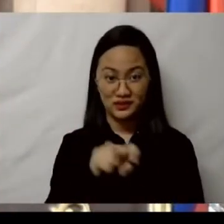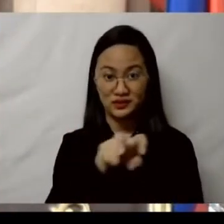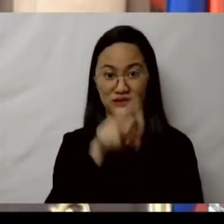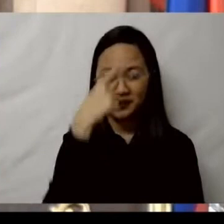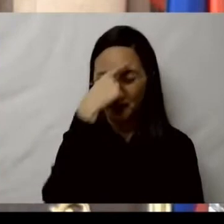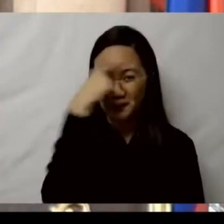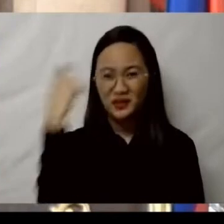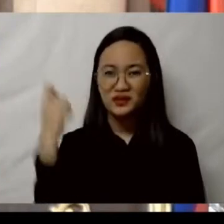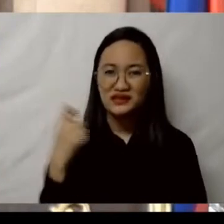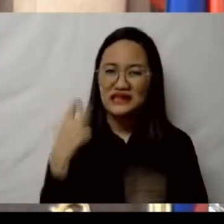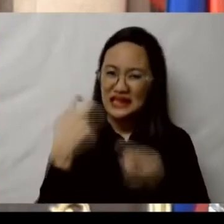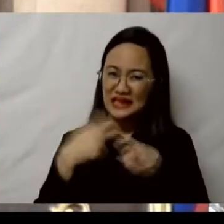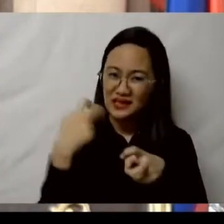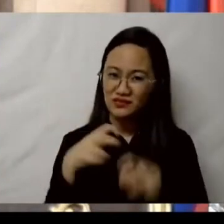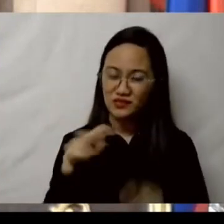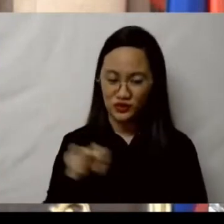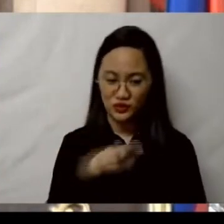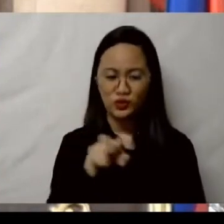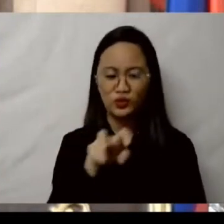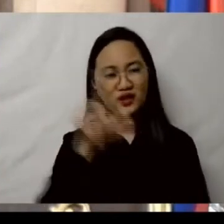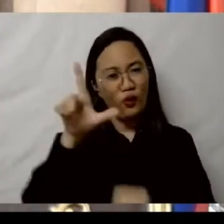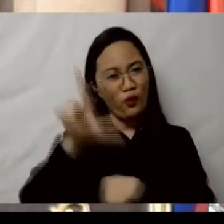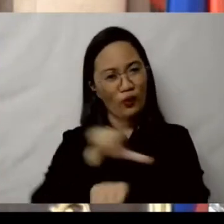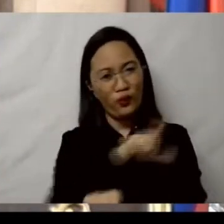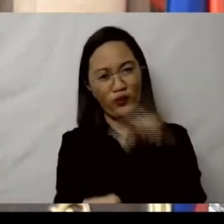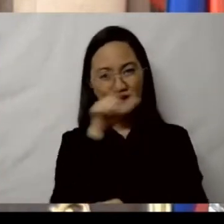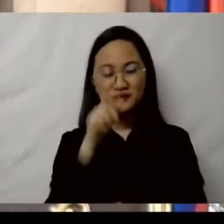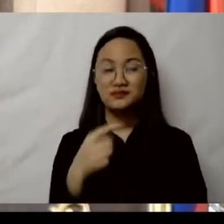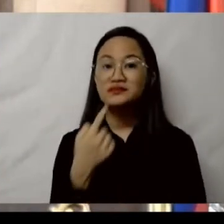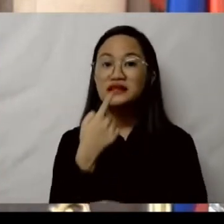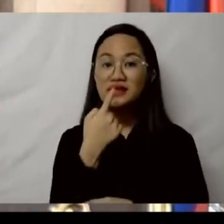and long. Pinadala ng Diyos.